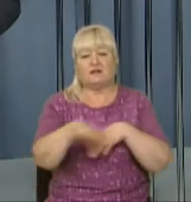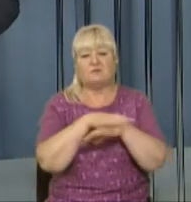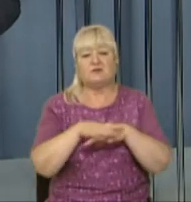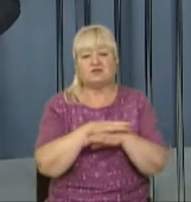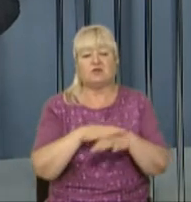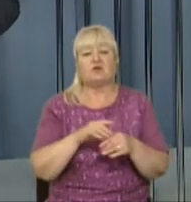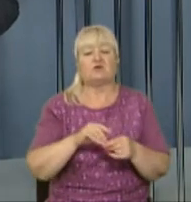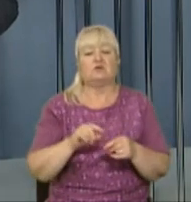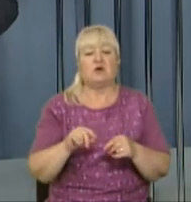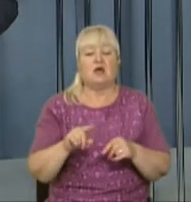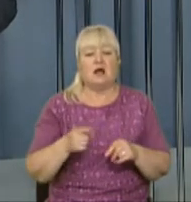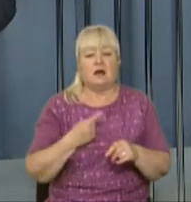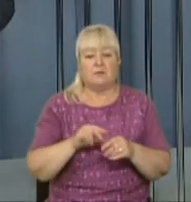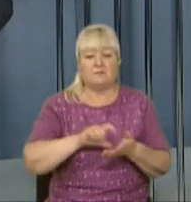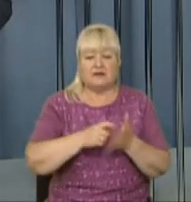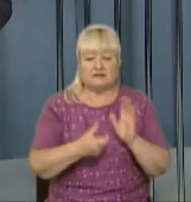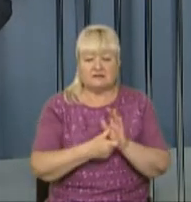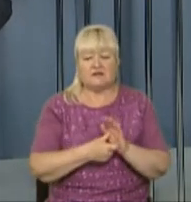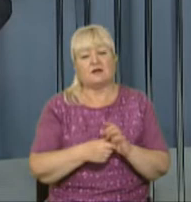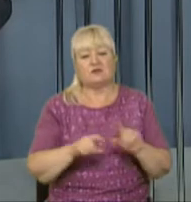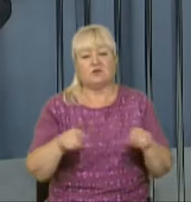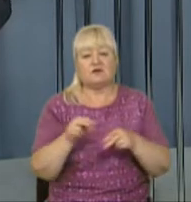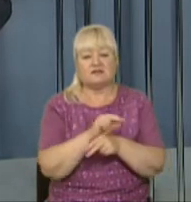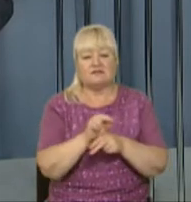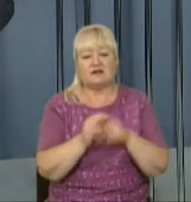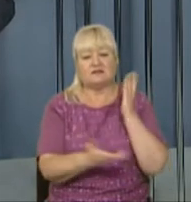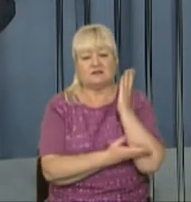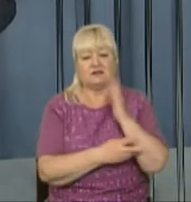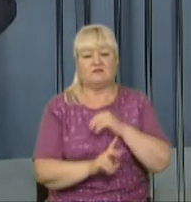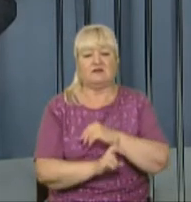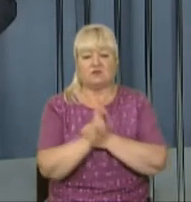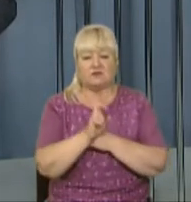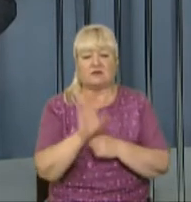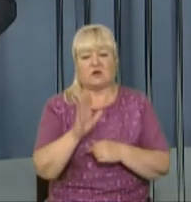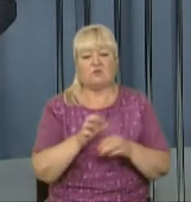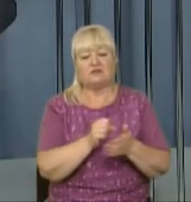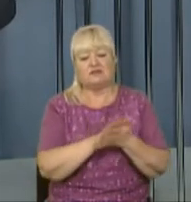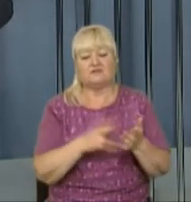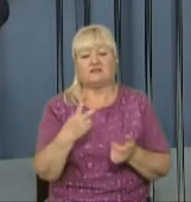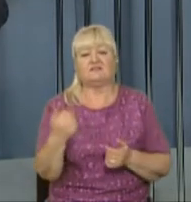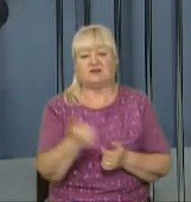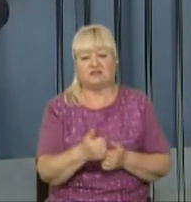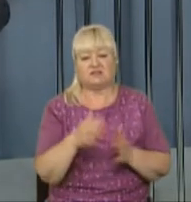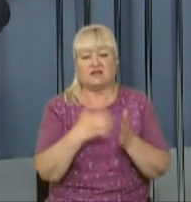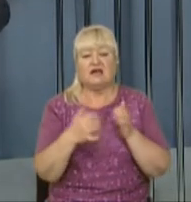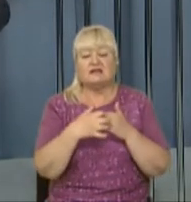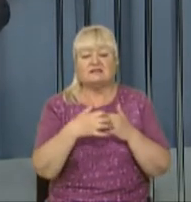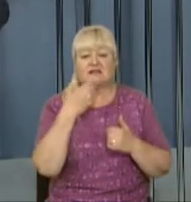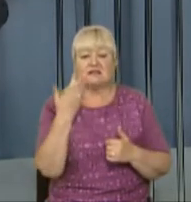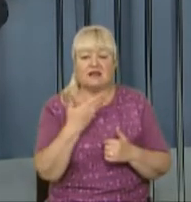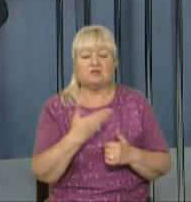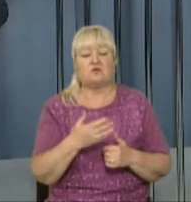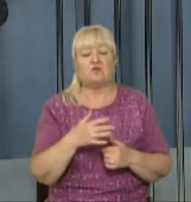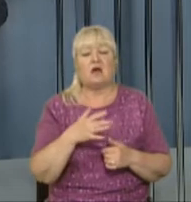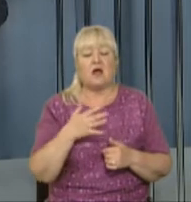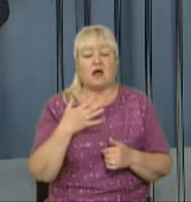майстерню воркшопу «Реставрація дерев'яної церкви». Триватиме вона 2 тижні. Серед лекторів – американські реставратори